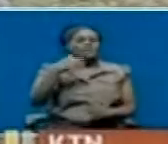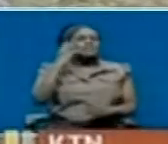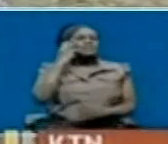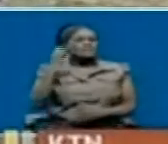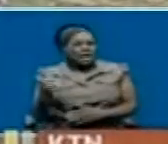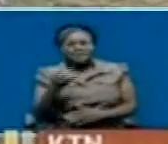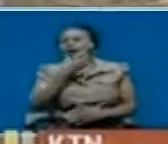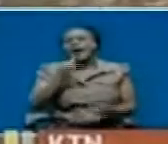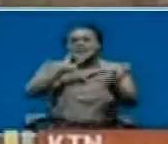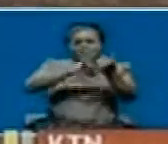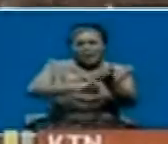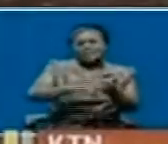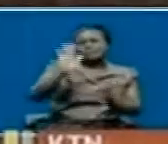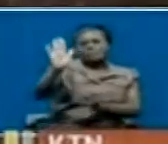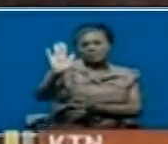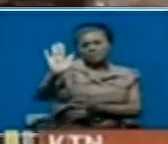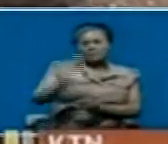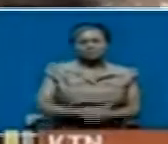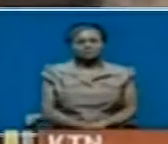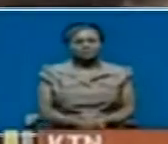ya mumewe Eric Korir.